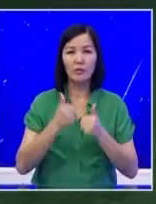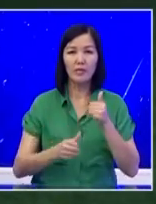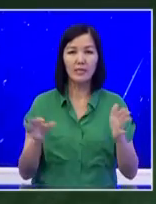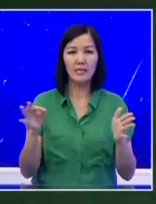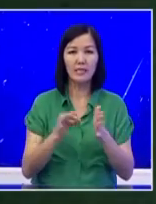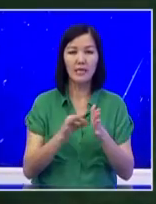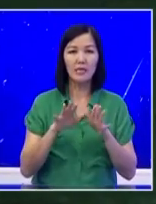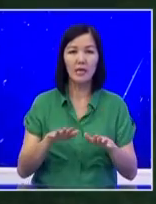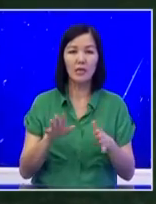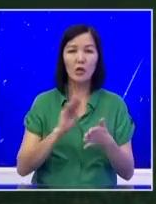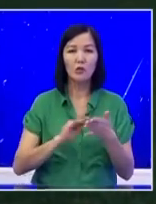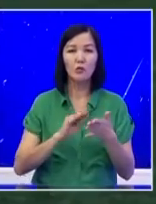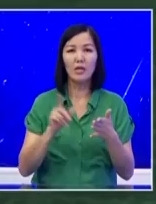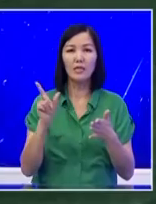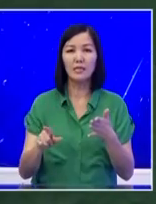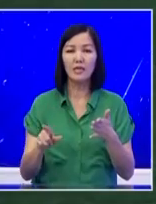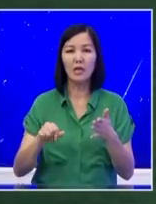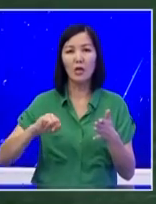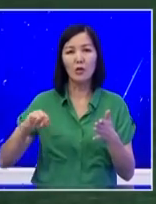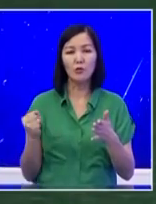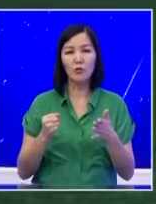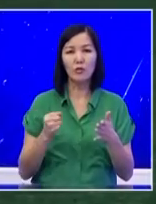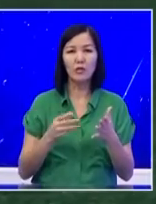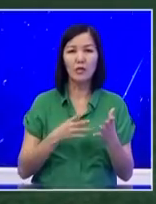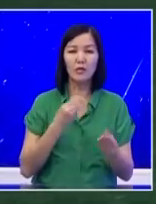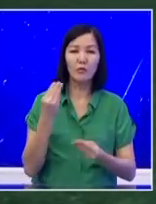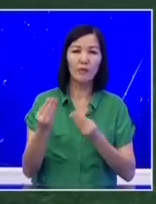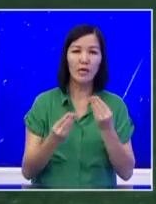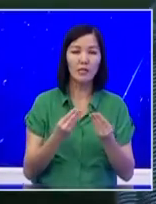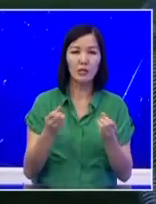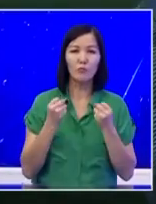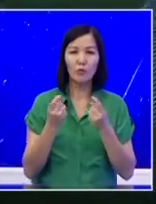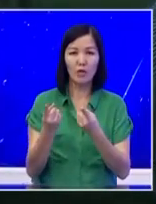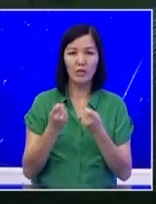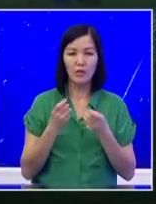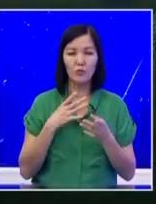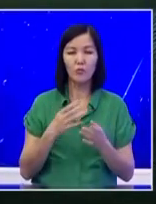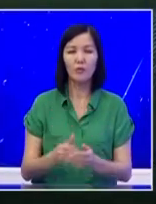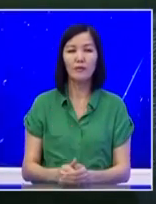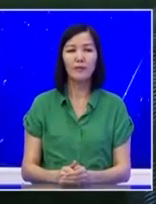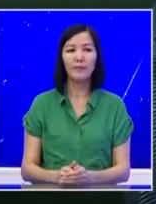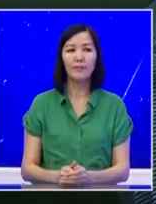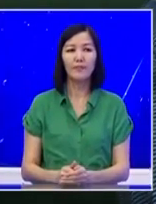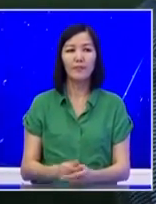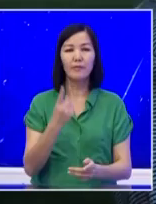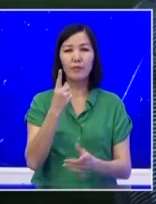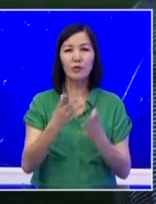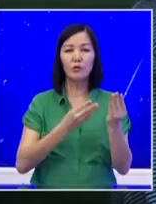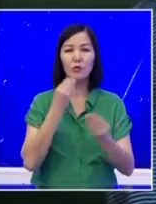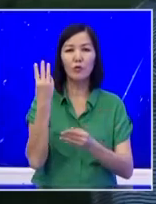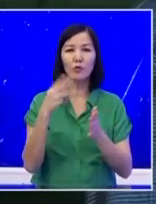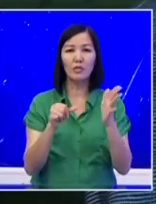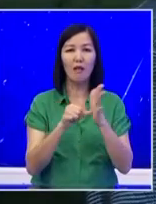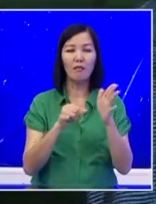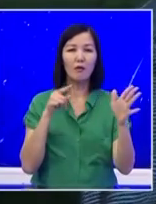мақсаты жергілікті журналистер арасында достық қарым-қатынасты нығайтып, спортқа тарту. Бірінші турда Алмас Мырзахмет болған 36 гол